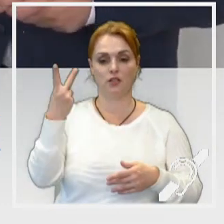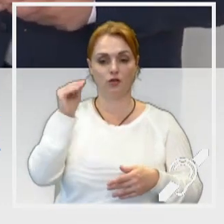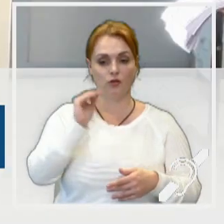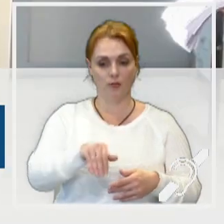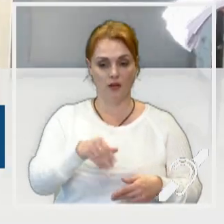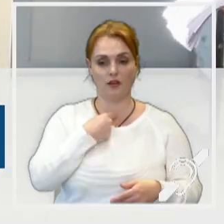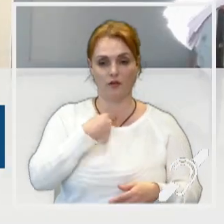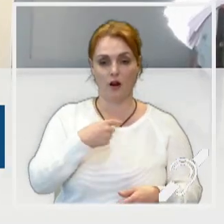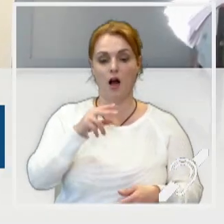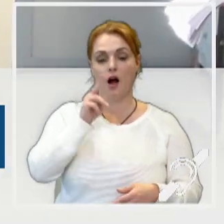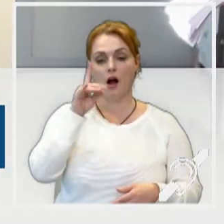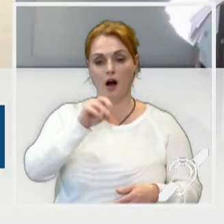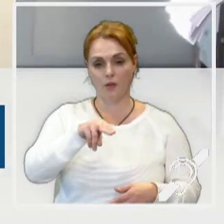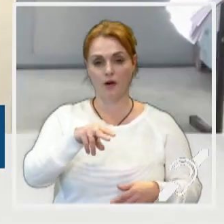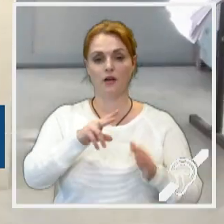132.802 voturi, Lilian Carp